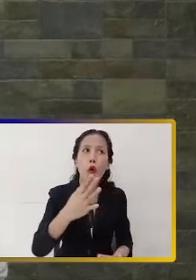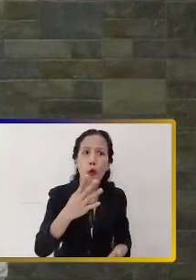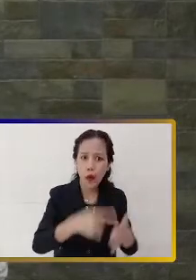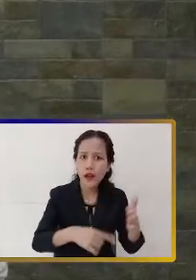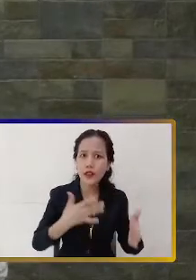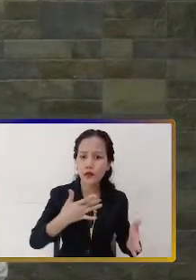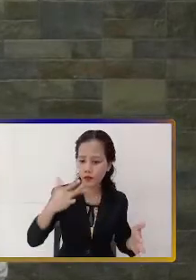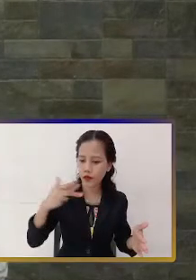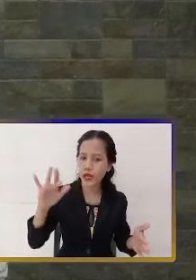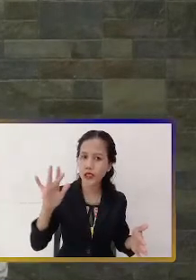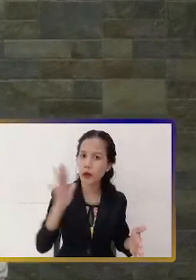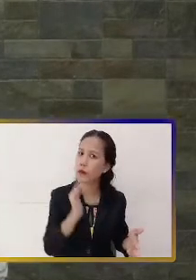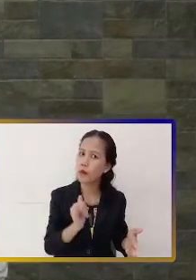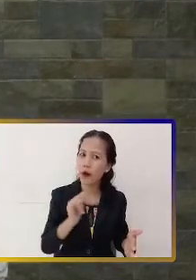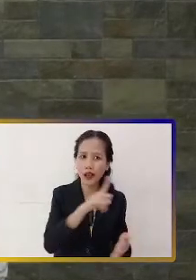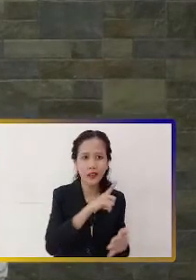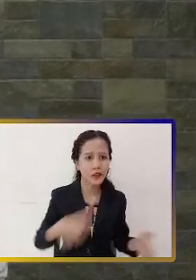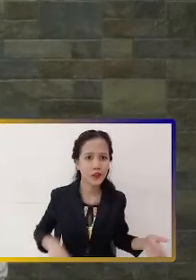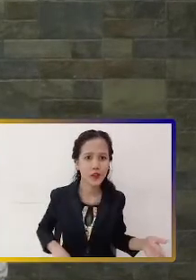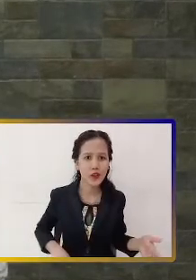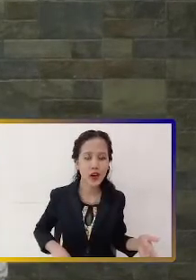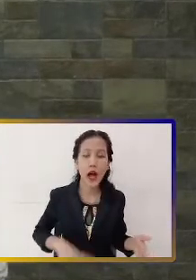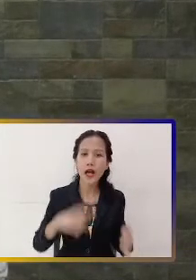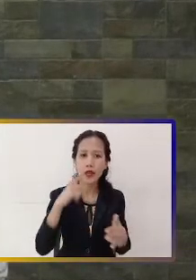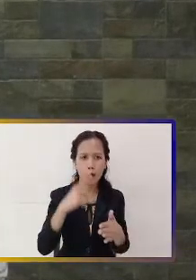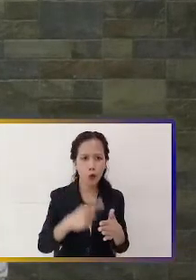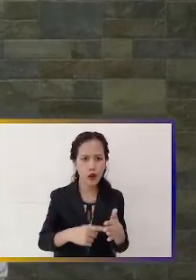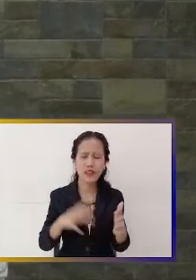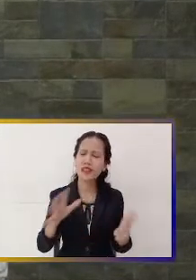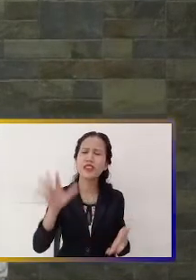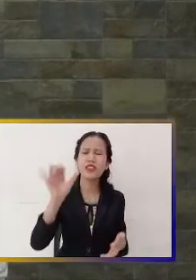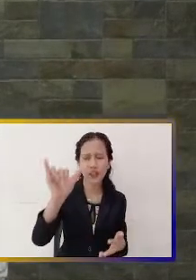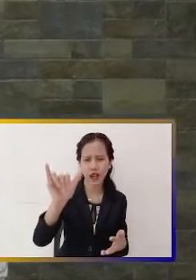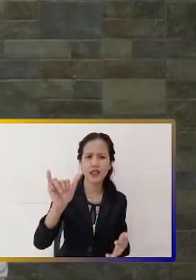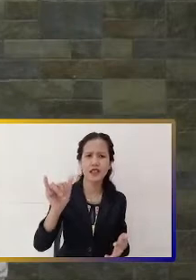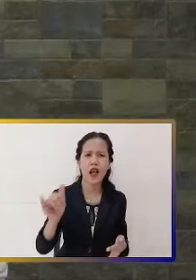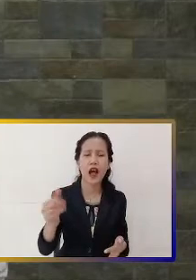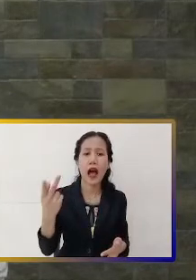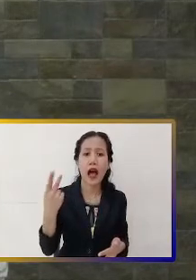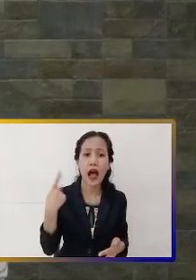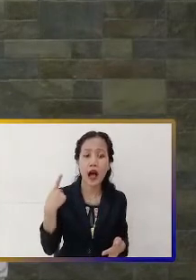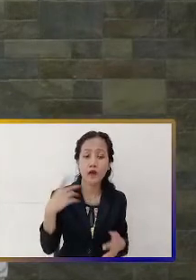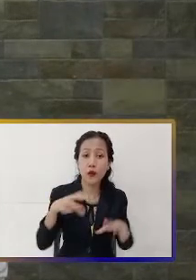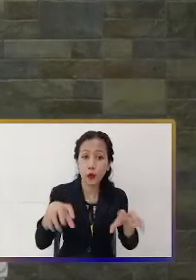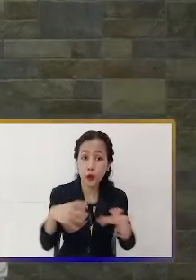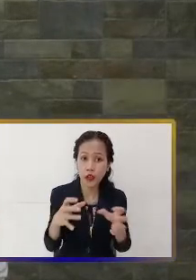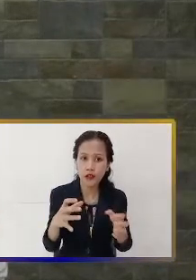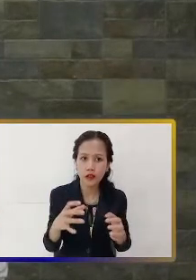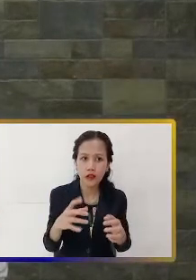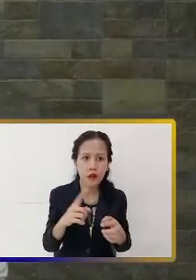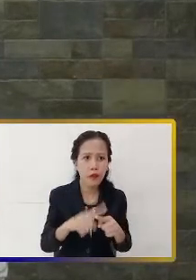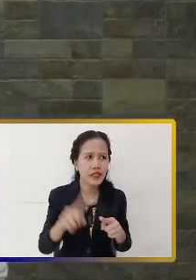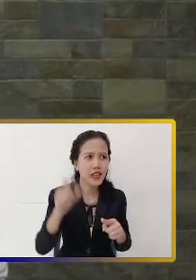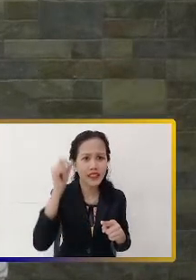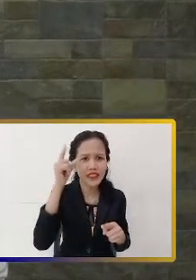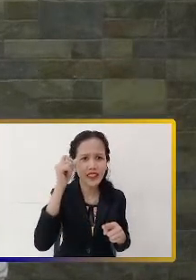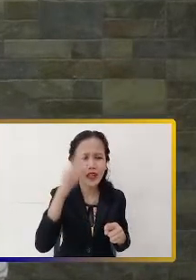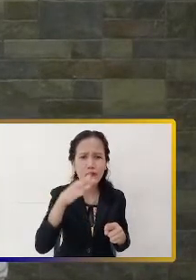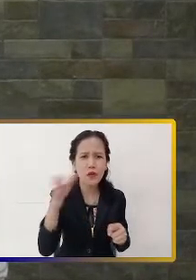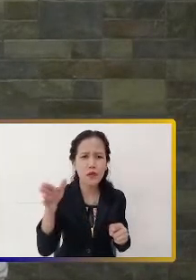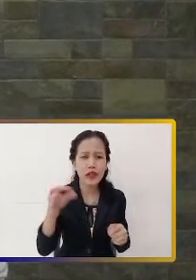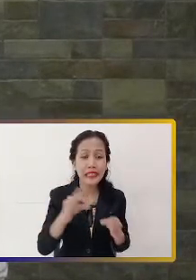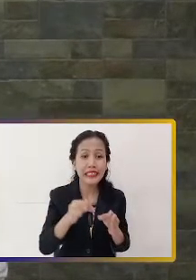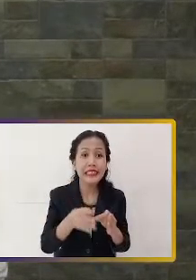At ano ang magagawa? At ano ang gagawin? Alam ko may magagawa. Pero anong gagawin ng Panginoon pag nagustuhan ng Panginoon